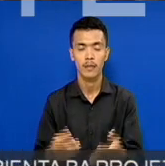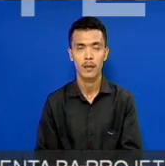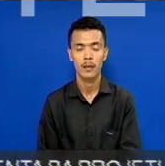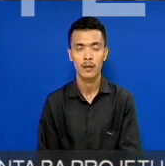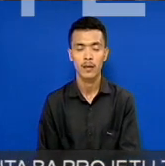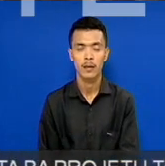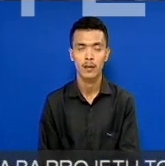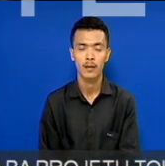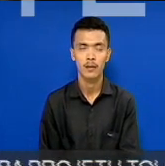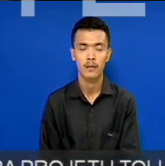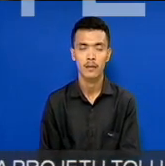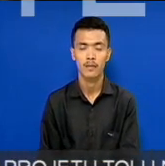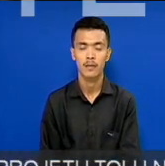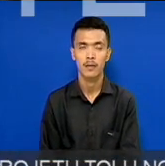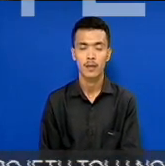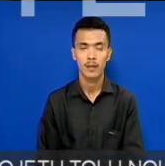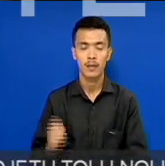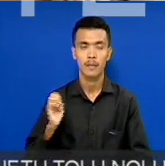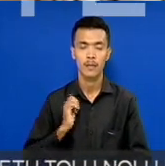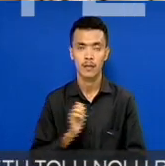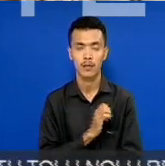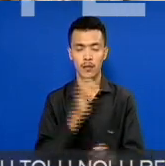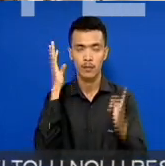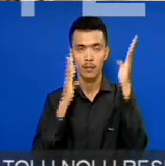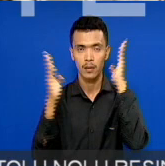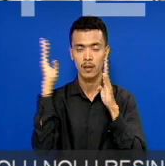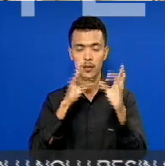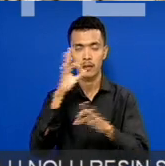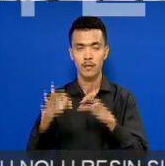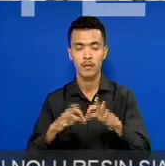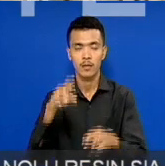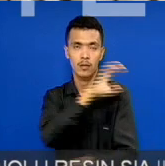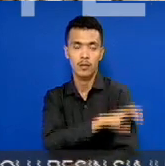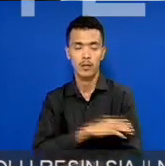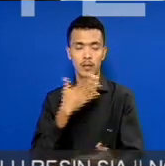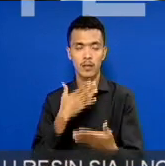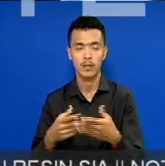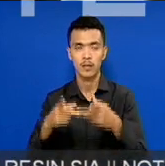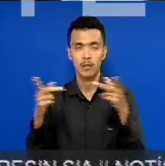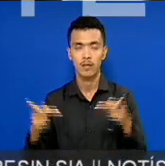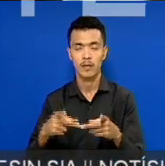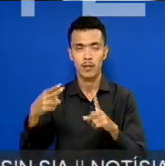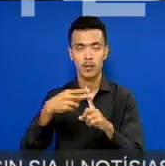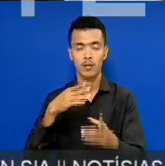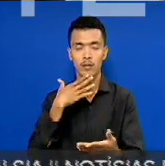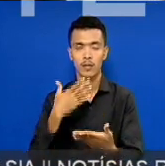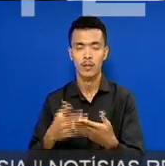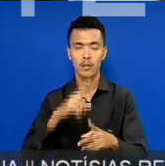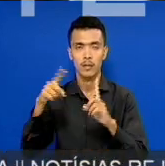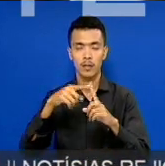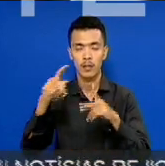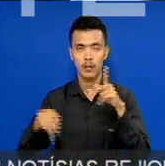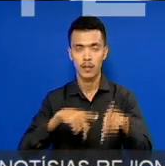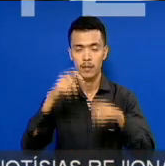bapa ada, pelajar ada. Embaixador Malásia garantia segurança seguro no fato em alojamento ao folha barato banheira Timor-Leste